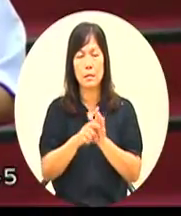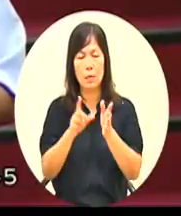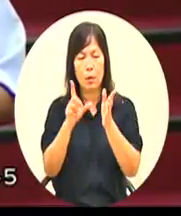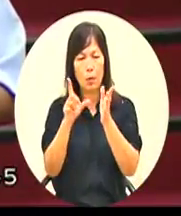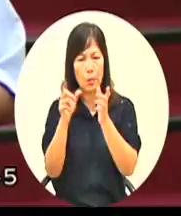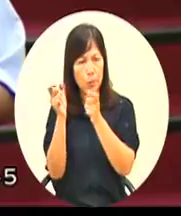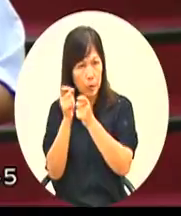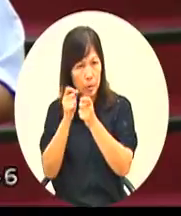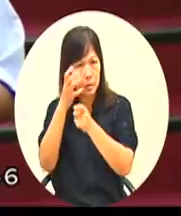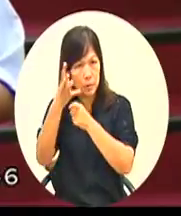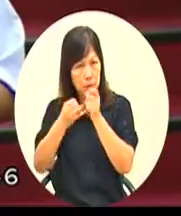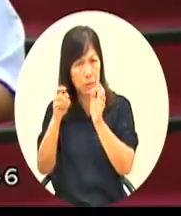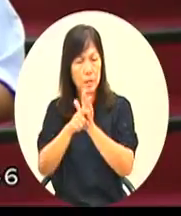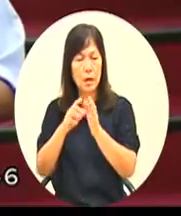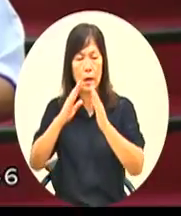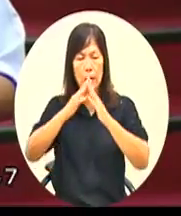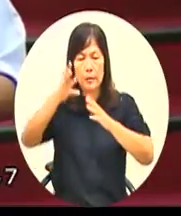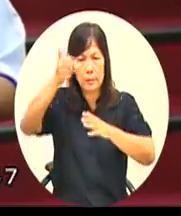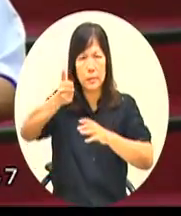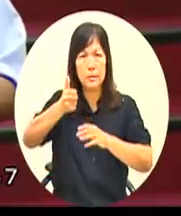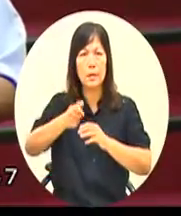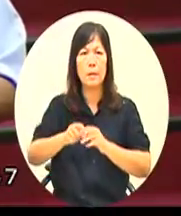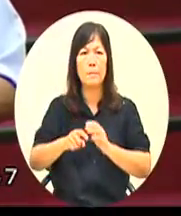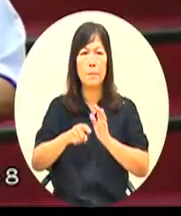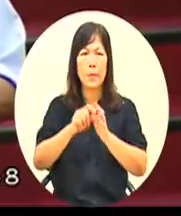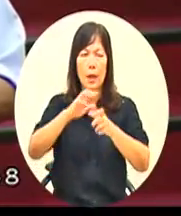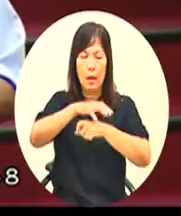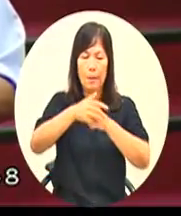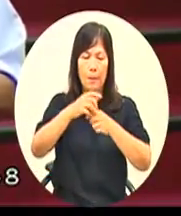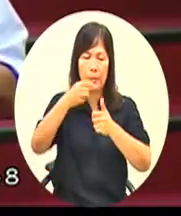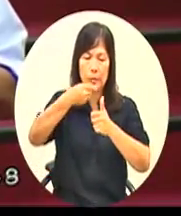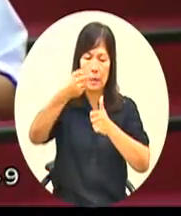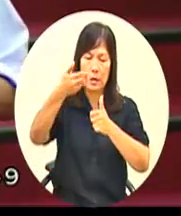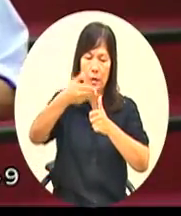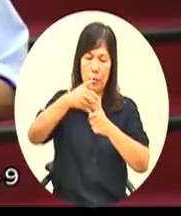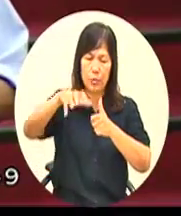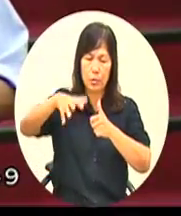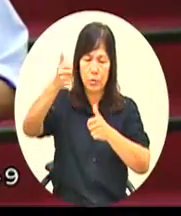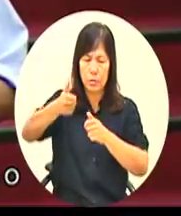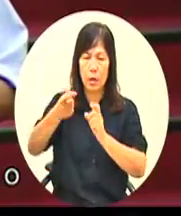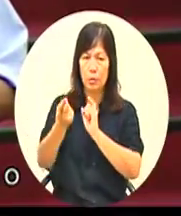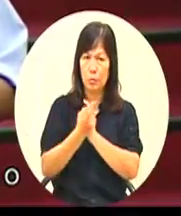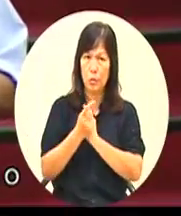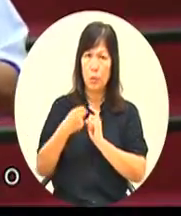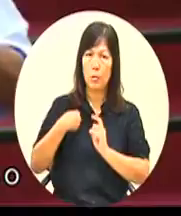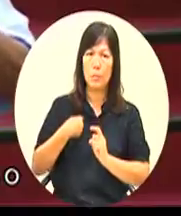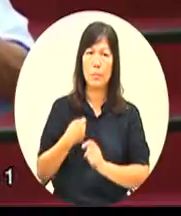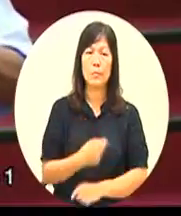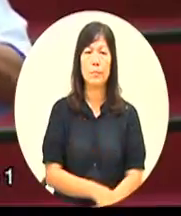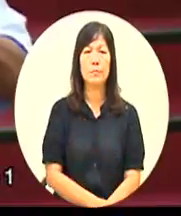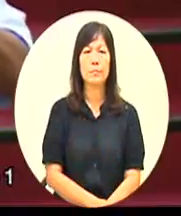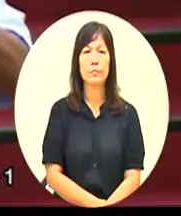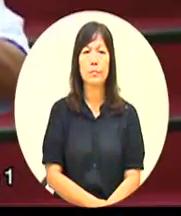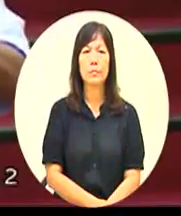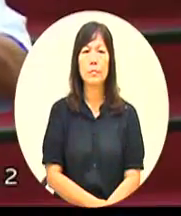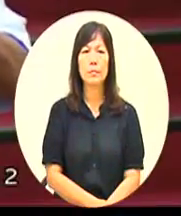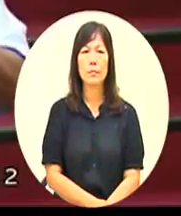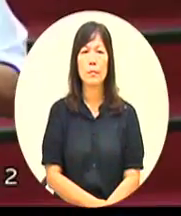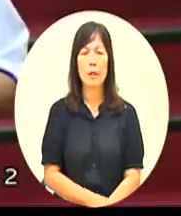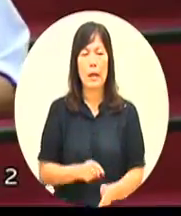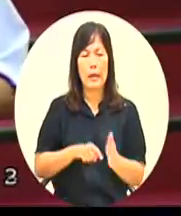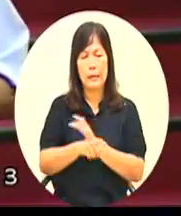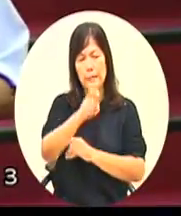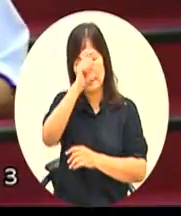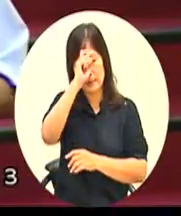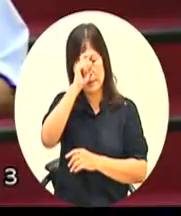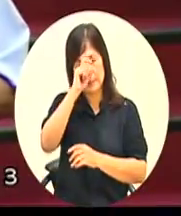中，陈市长包括我们教育局局长呢，对本席议员一再希望教